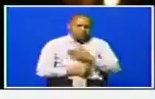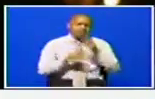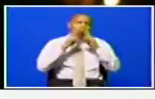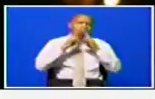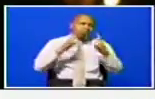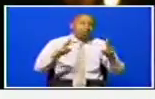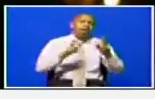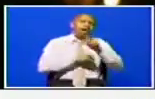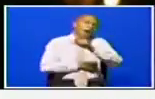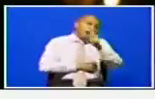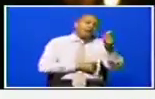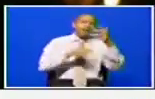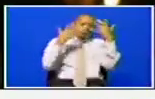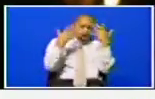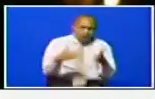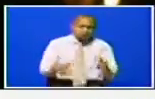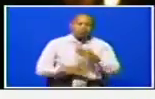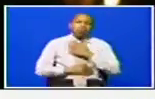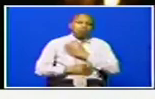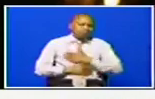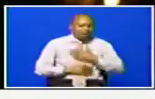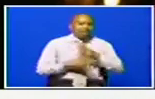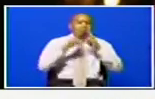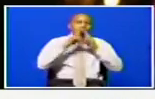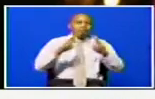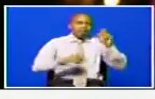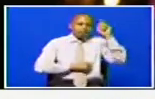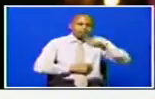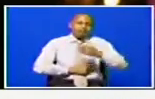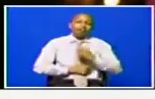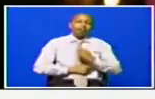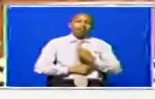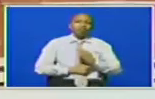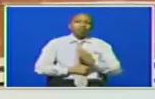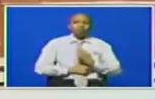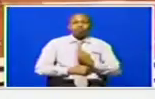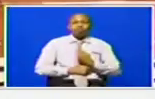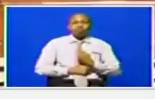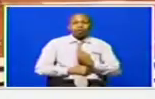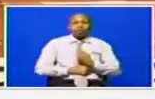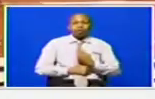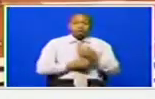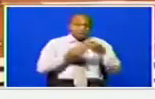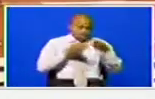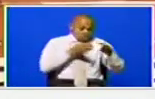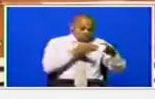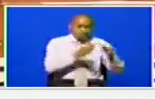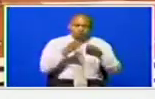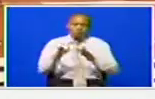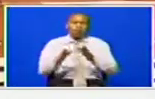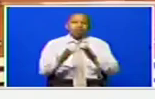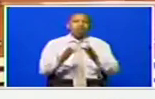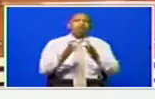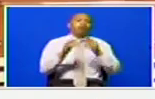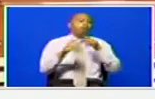kama mengine tumepoteza, angalau amani. Tunavyozungumza hivi mtazamaji ni kwamba shughuli hii ya kuhakiki hizi fomu